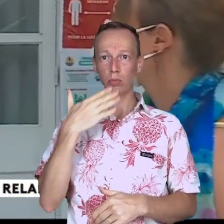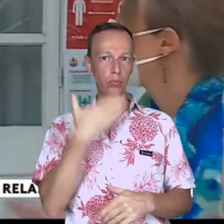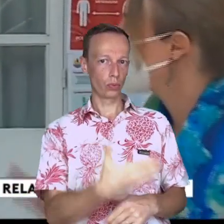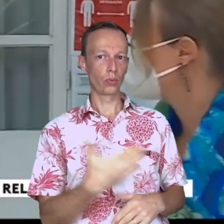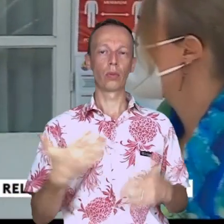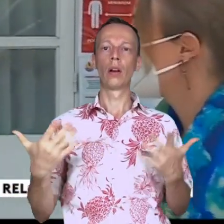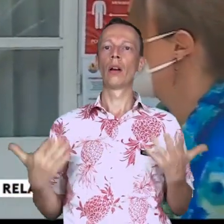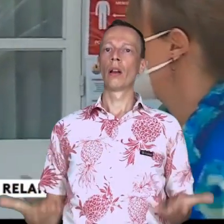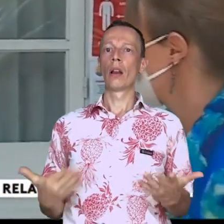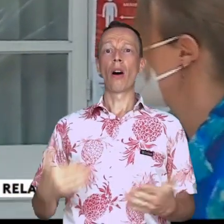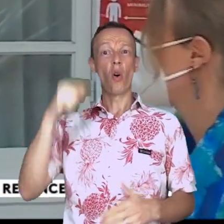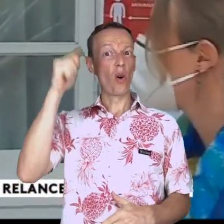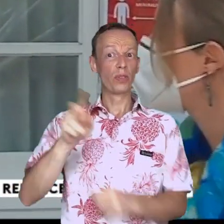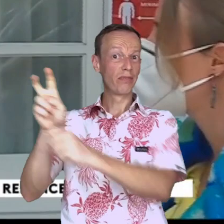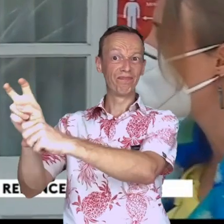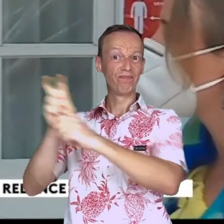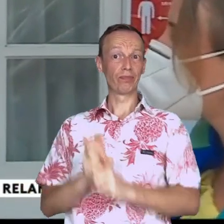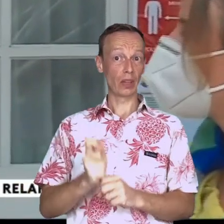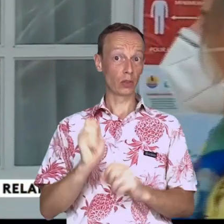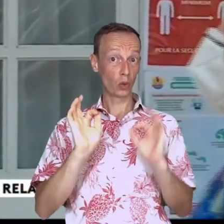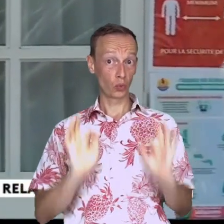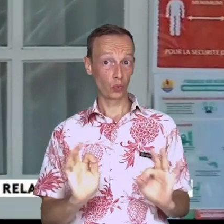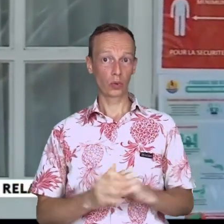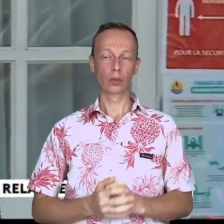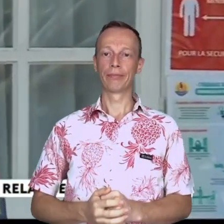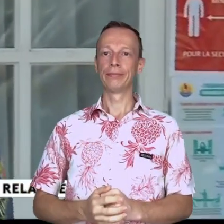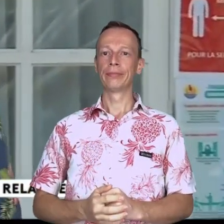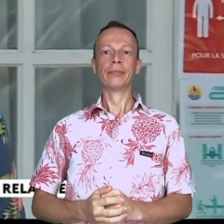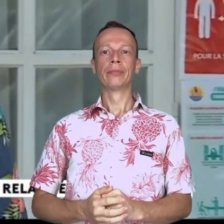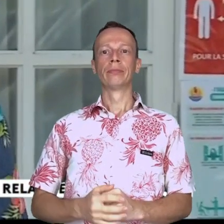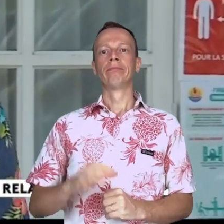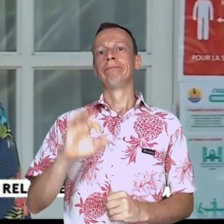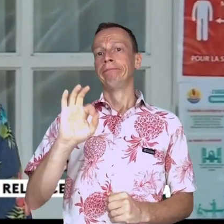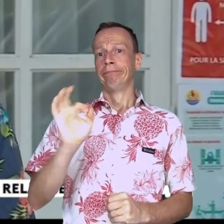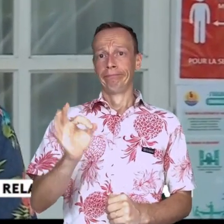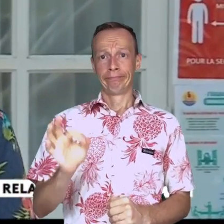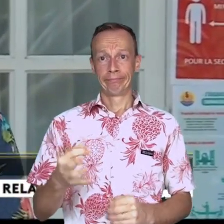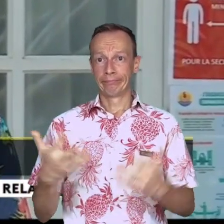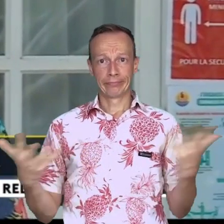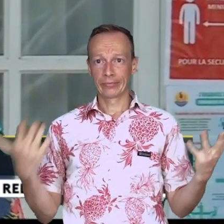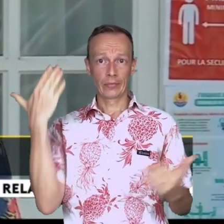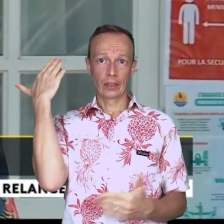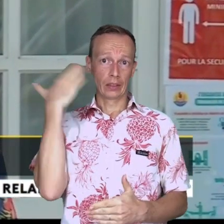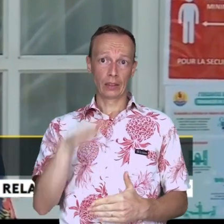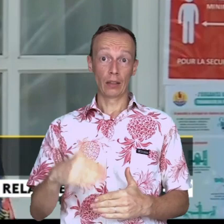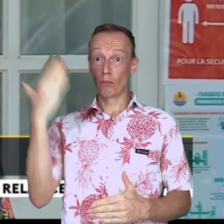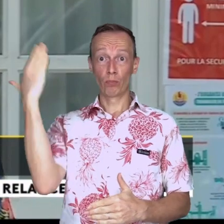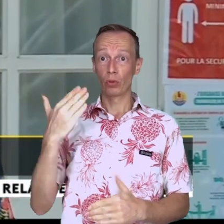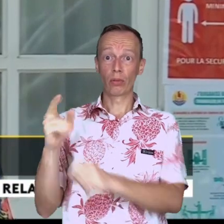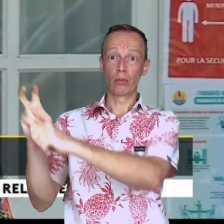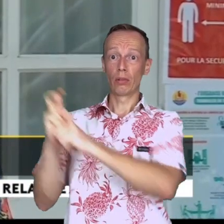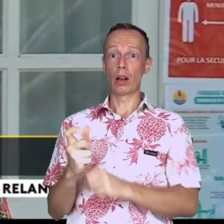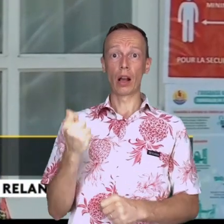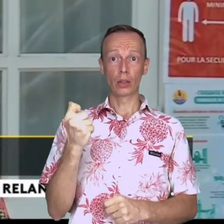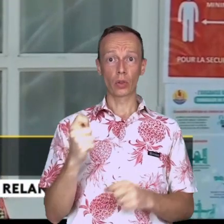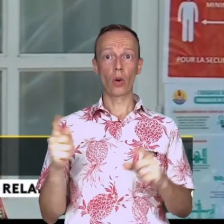bonjour. Finalement, il est nécessaire de passer par un emprunt. Oui, de toute façon, il sera non